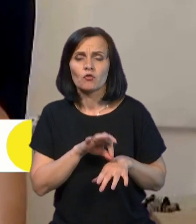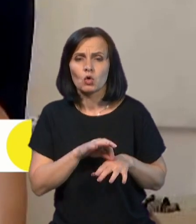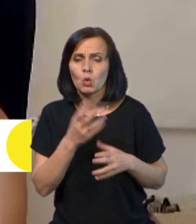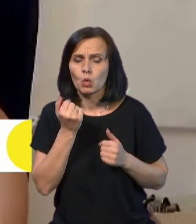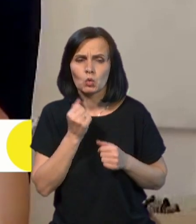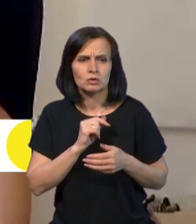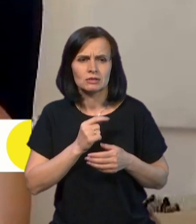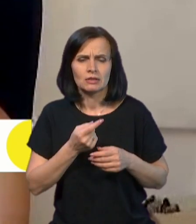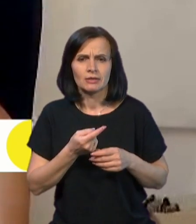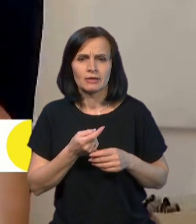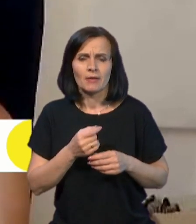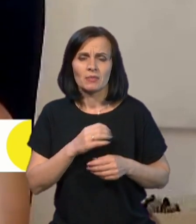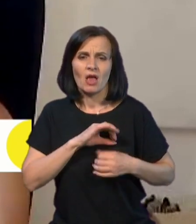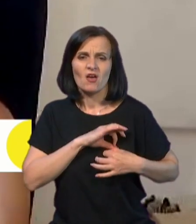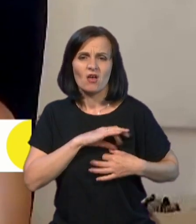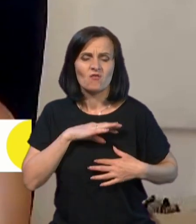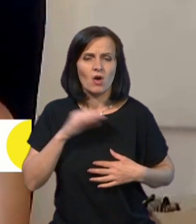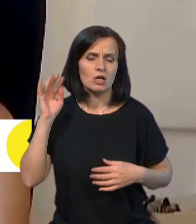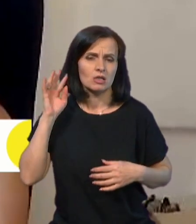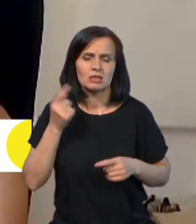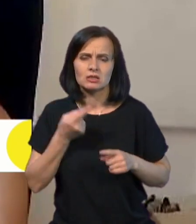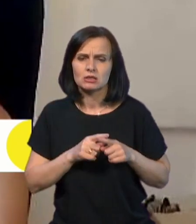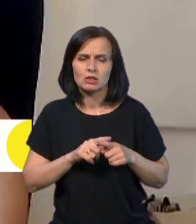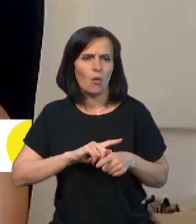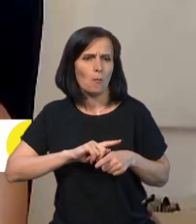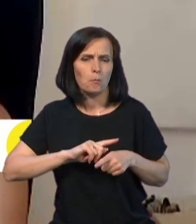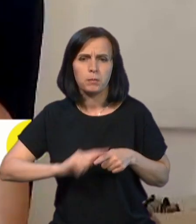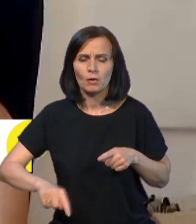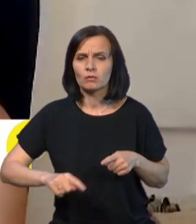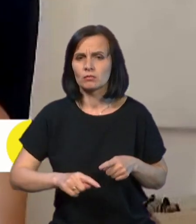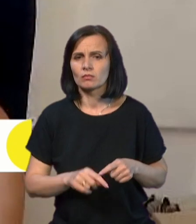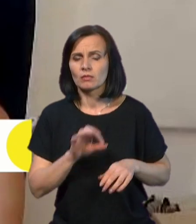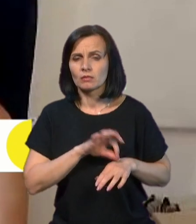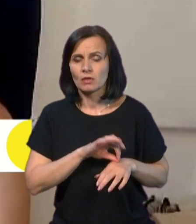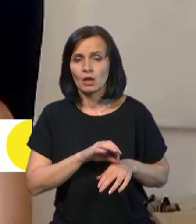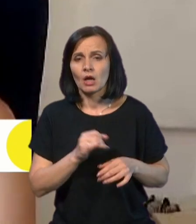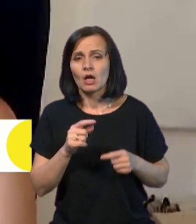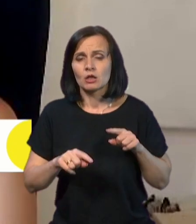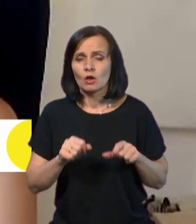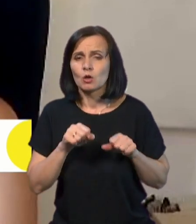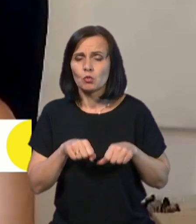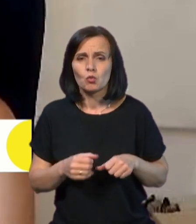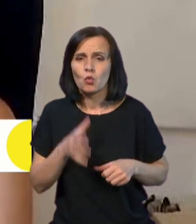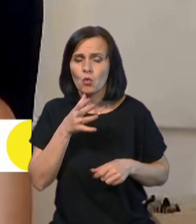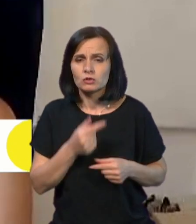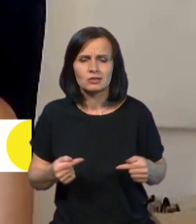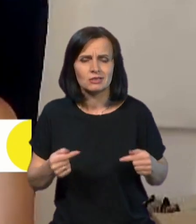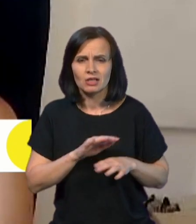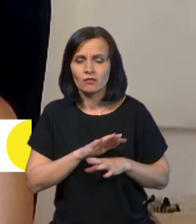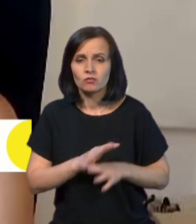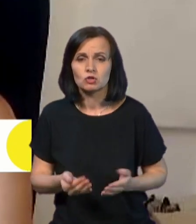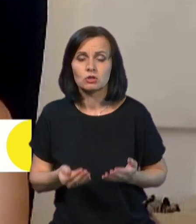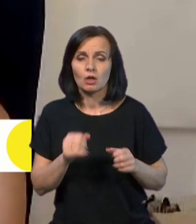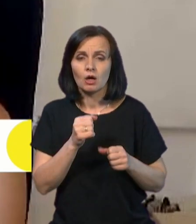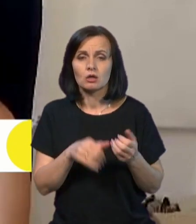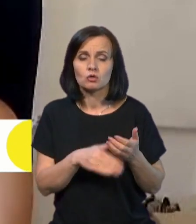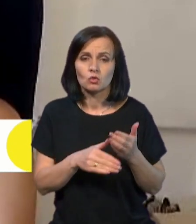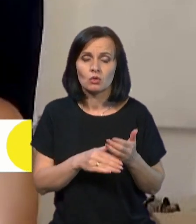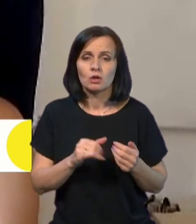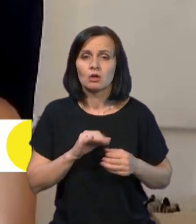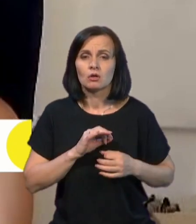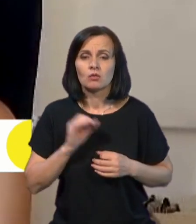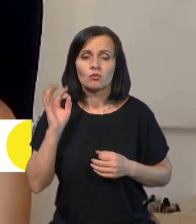Росії, то кожне життя наразі є дуже важливим. І тому я закликаю абсолютно всіх звернути увагу на своє здоров'я,